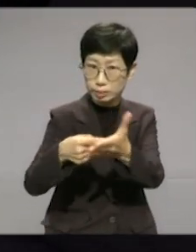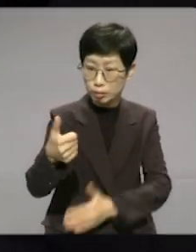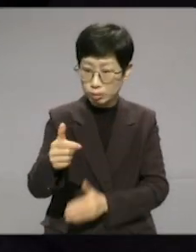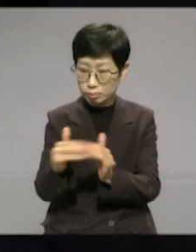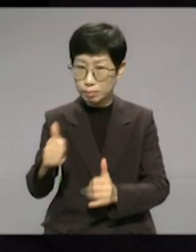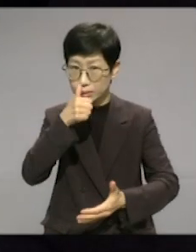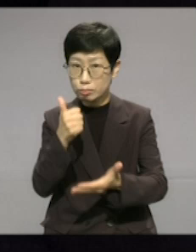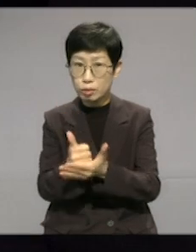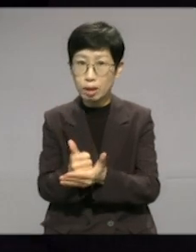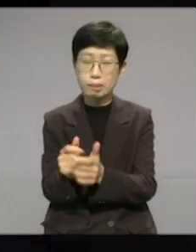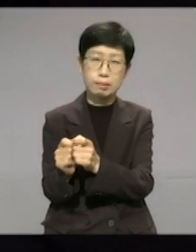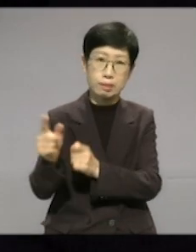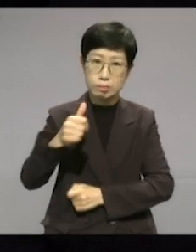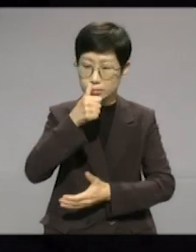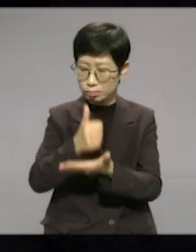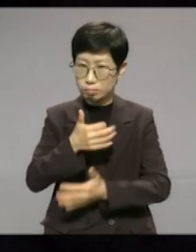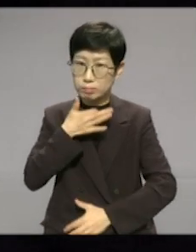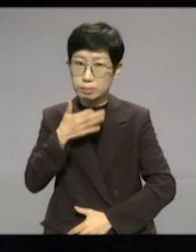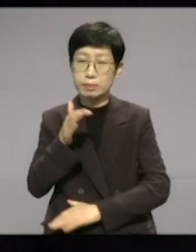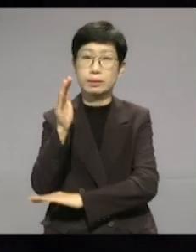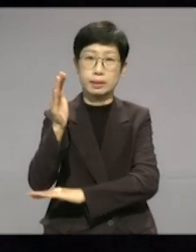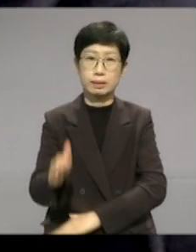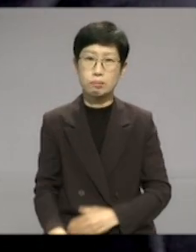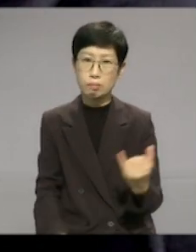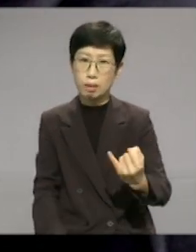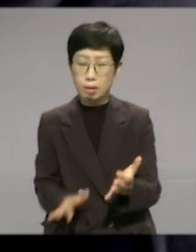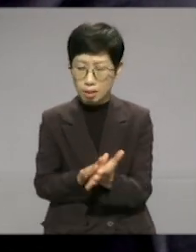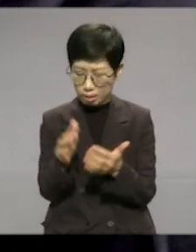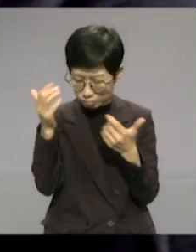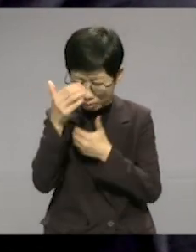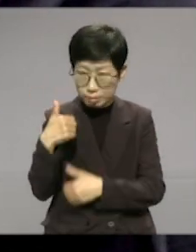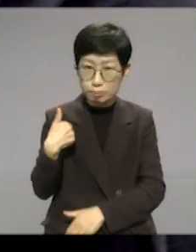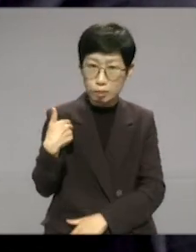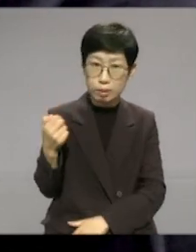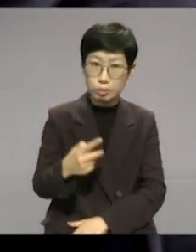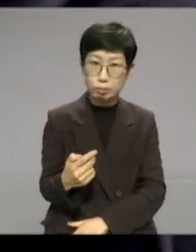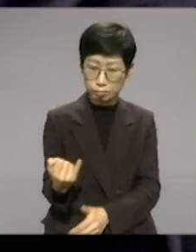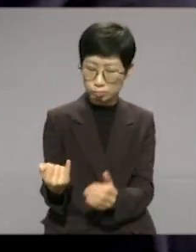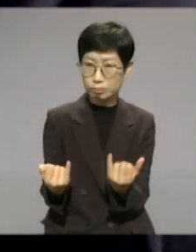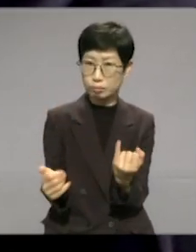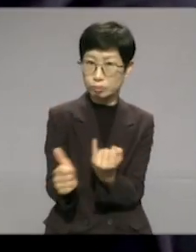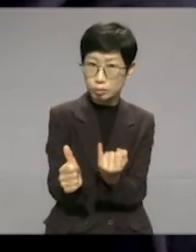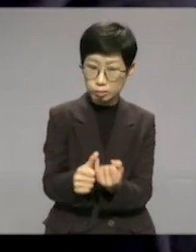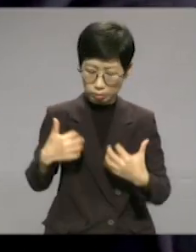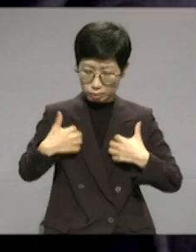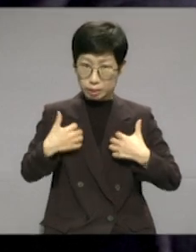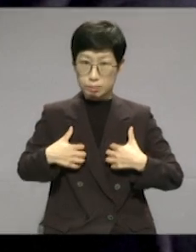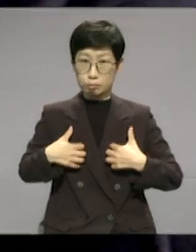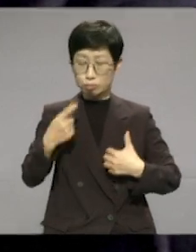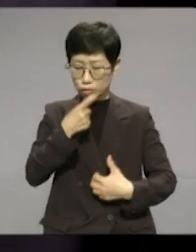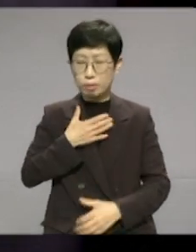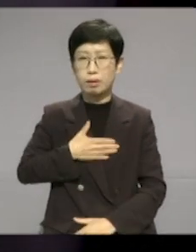대부분이 혐의를 부인했습니다 여성이 약 취한 줄 몰랐거나 부부가 게임을 하는 줄 알았다는